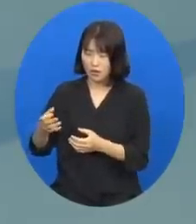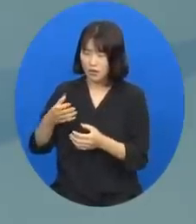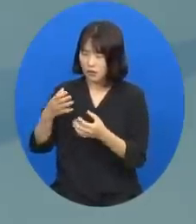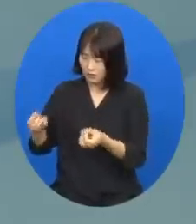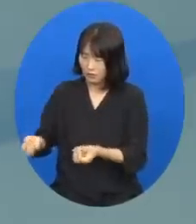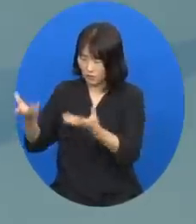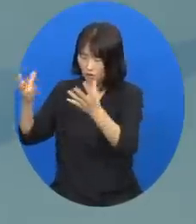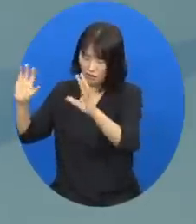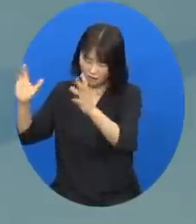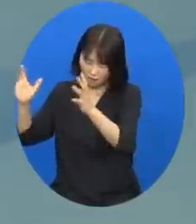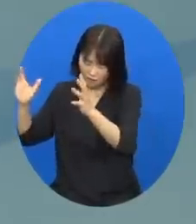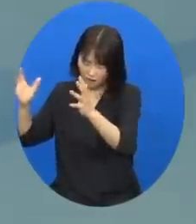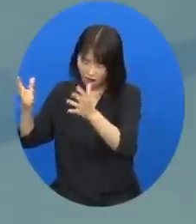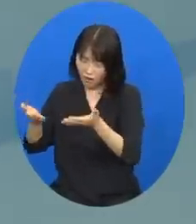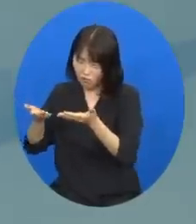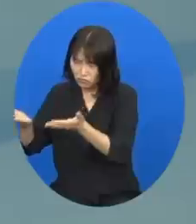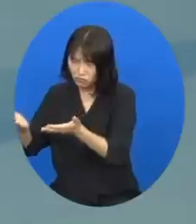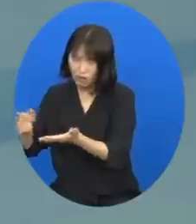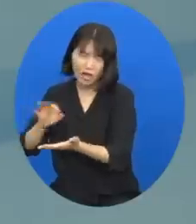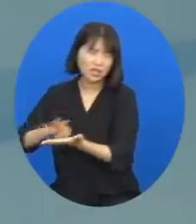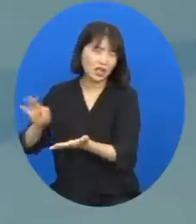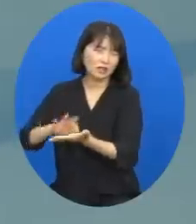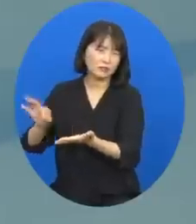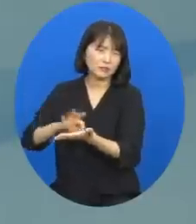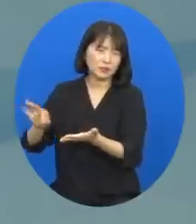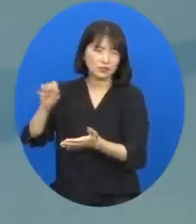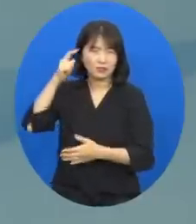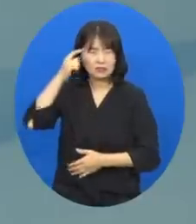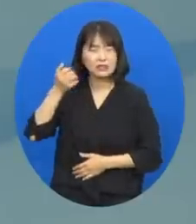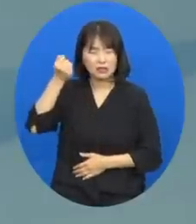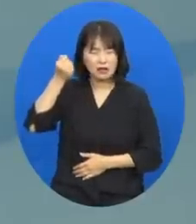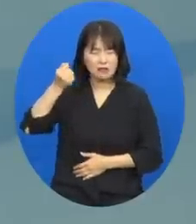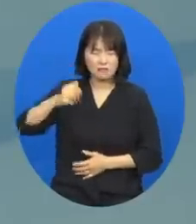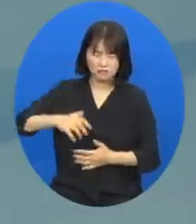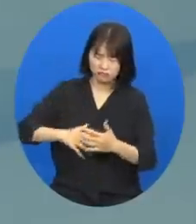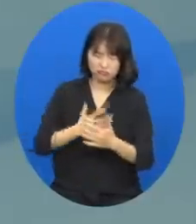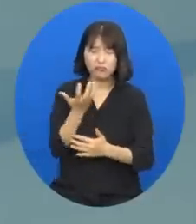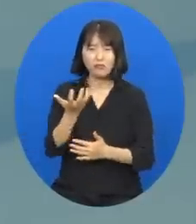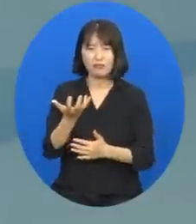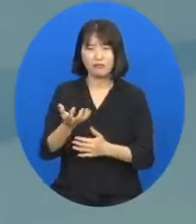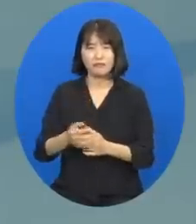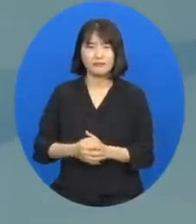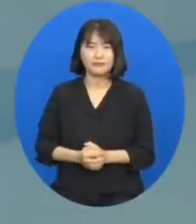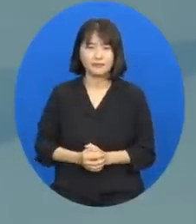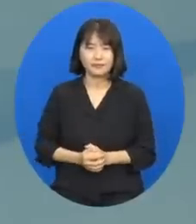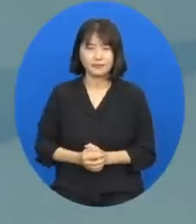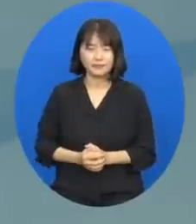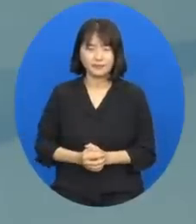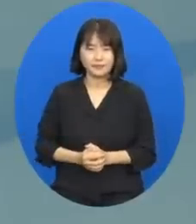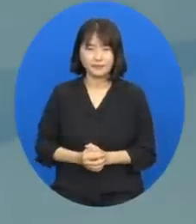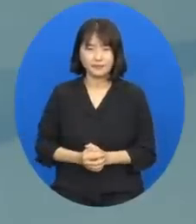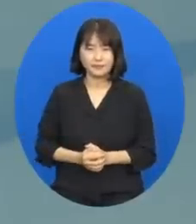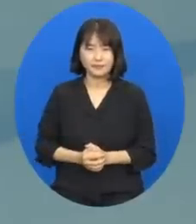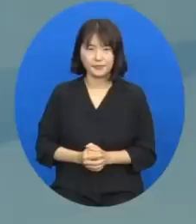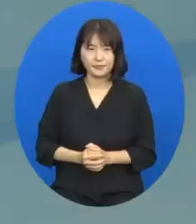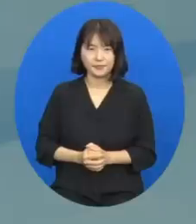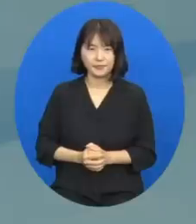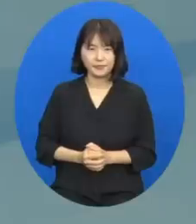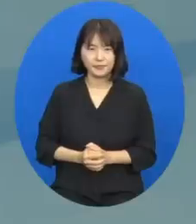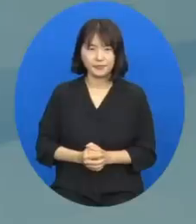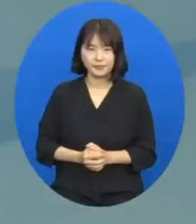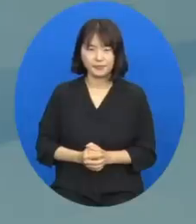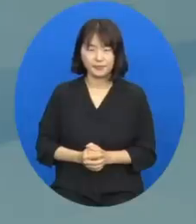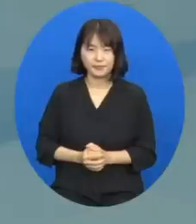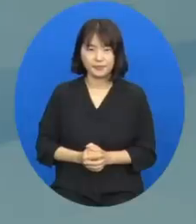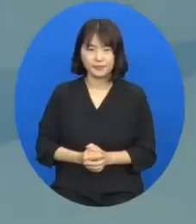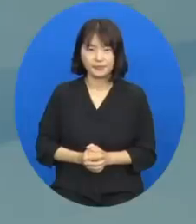고 이것은 말해도 안 된다 라고 하면서 분노하게 시작합니다 사실은 어떤 옳고 그름의 문제를